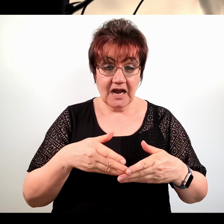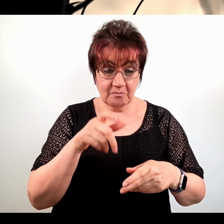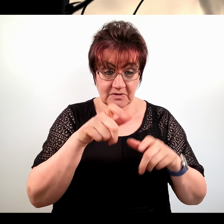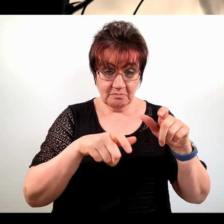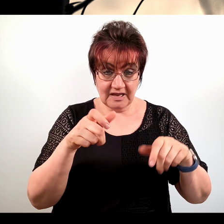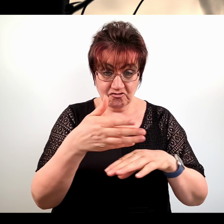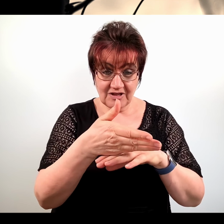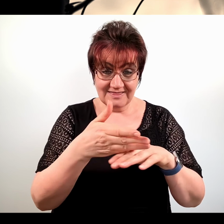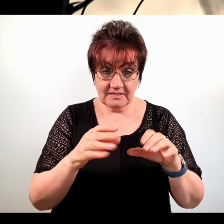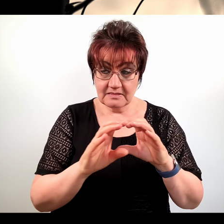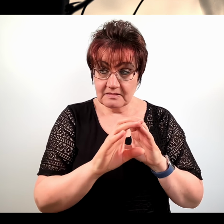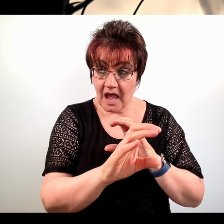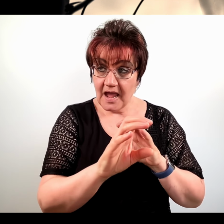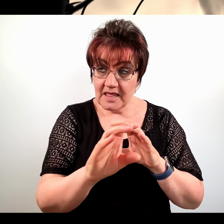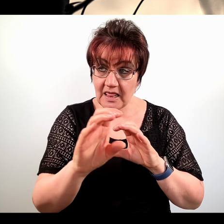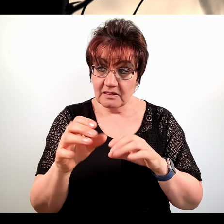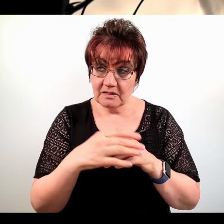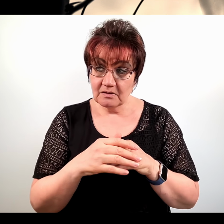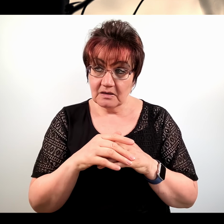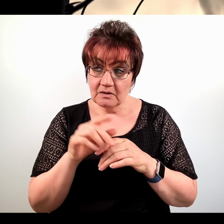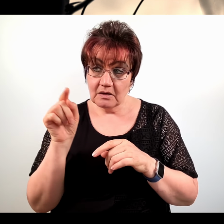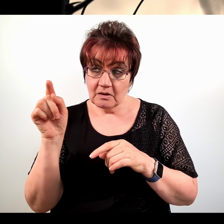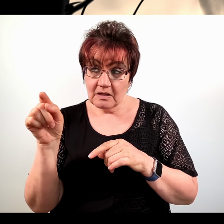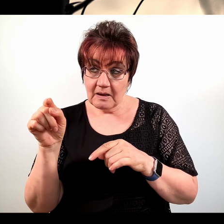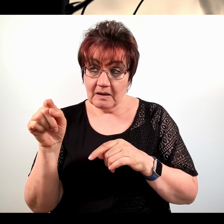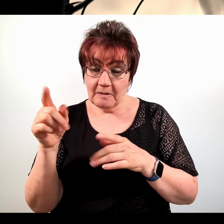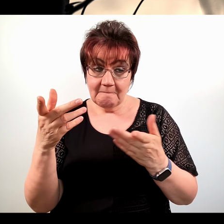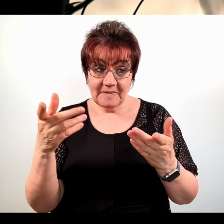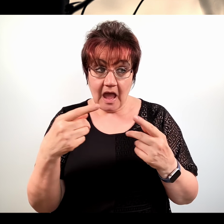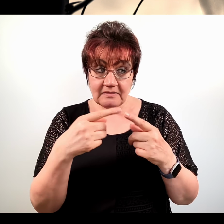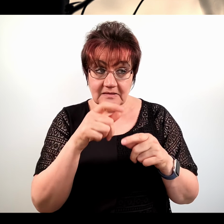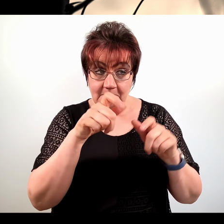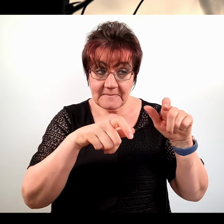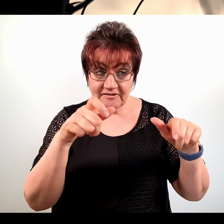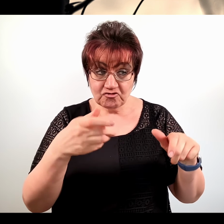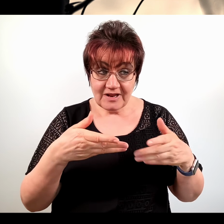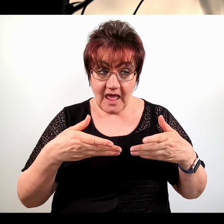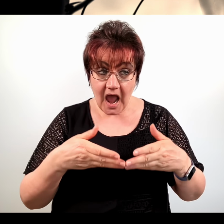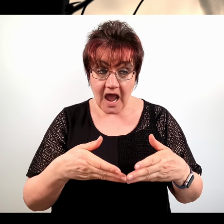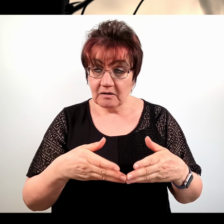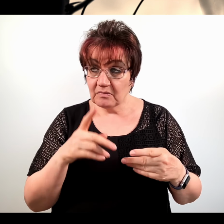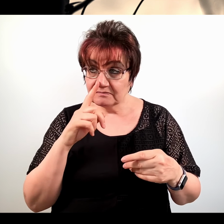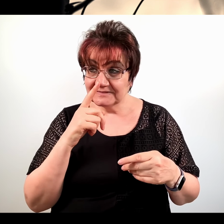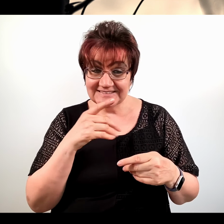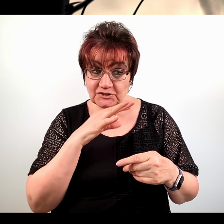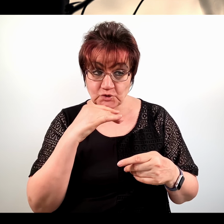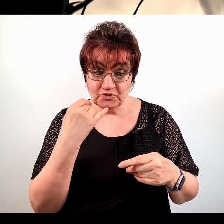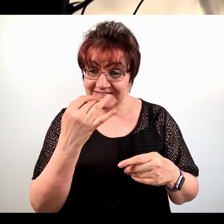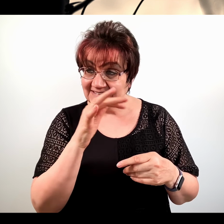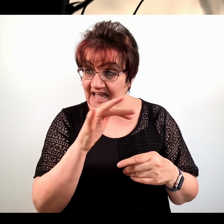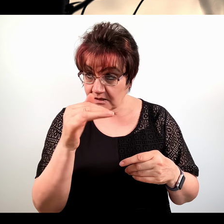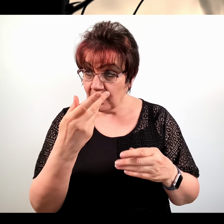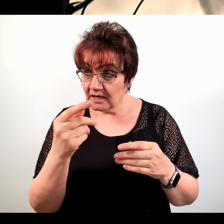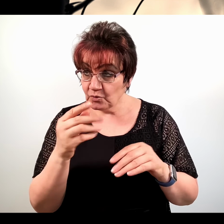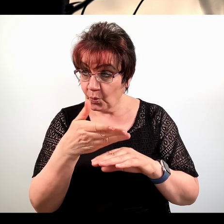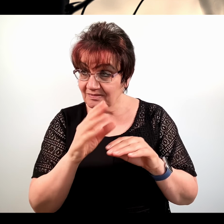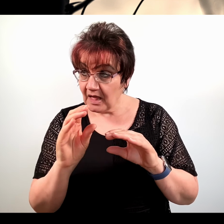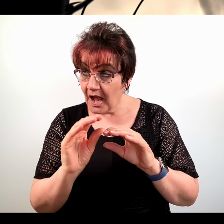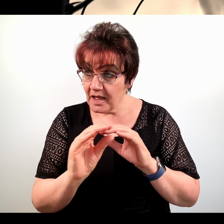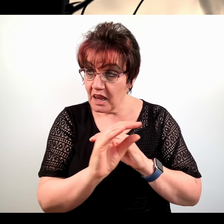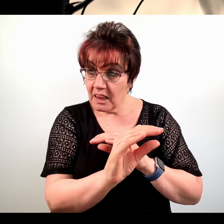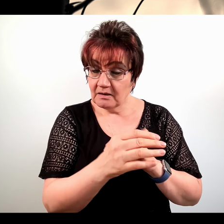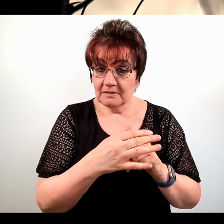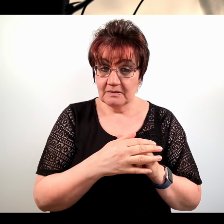geteilt? Hast du den Menschen von deinem Reichtum was gegeben, die nicht zu viel haben,